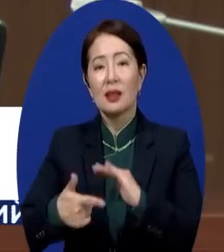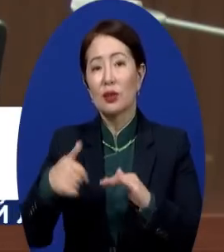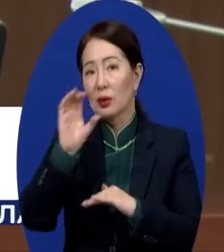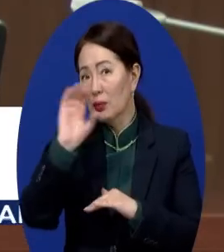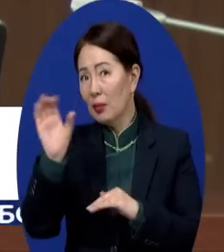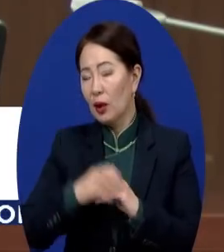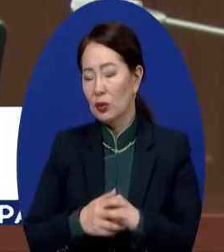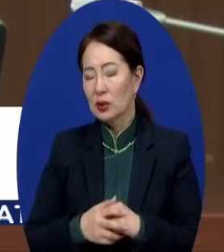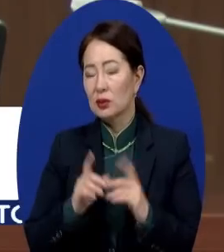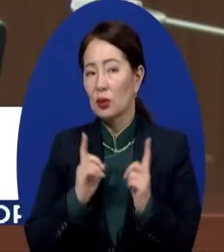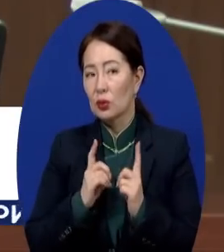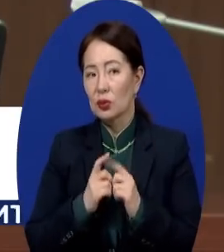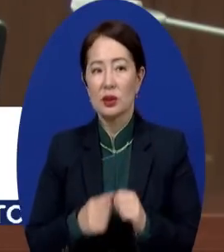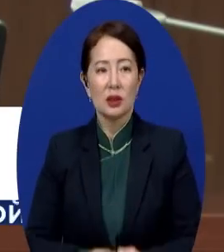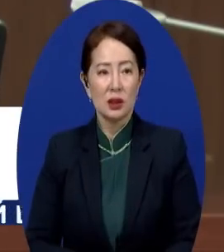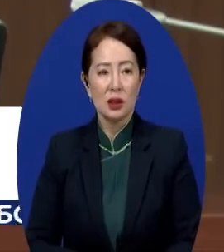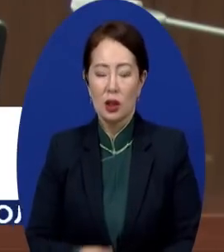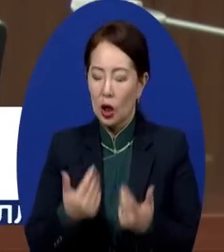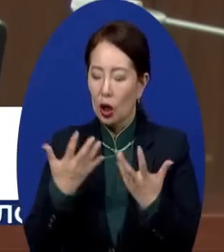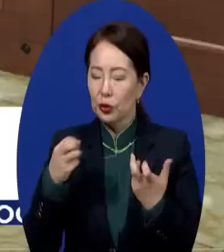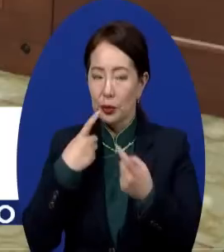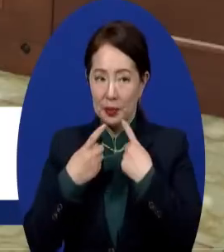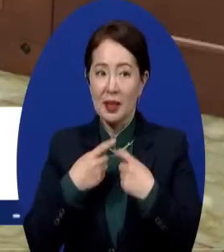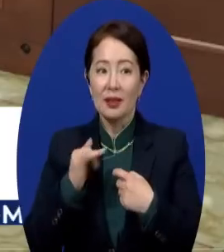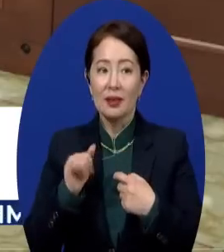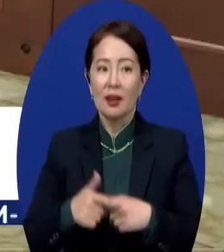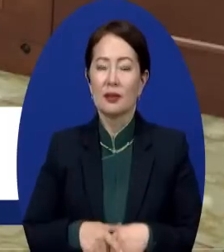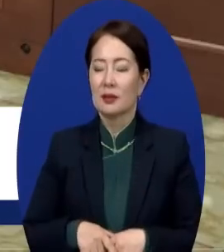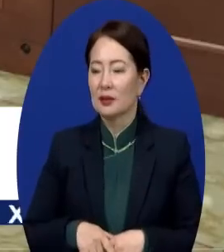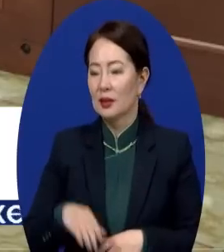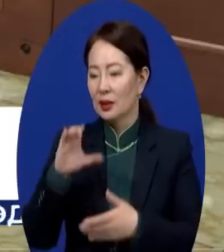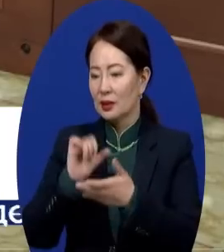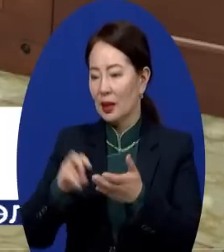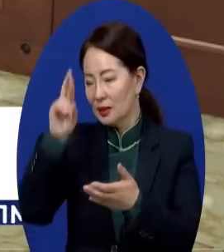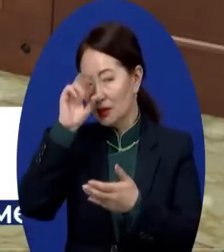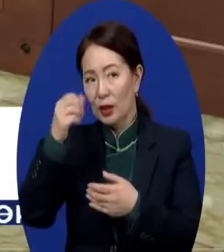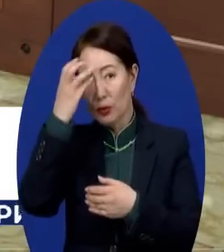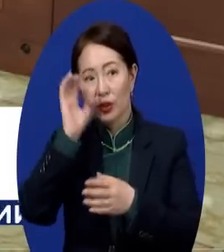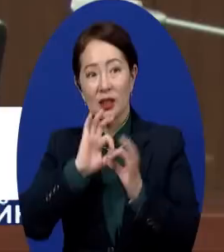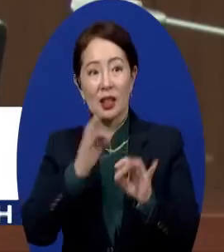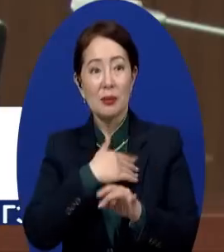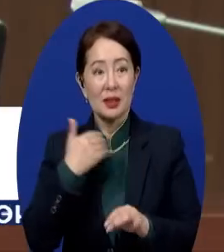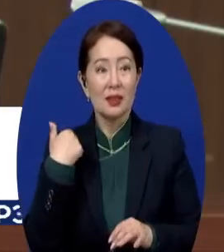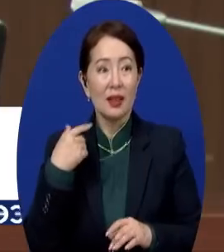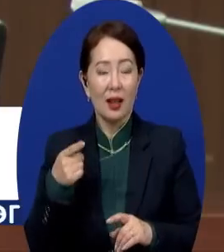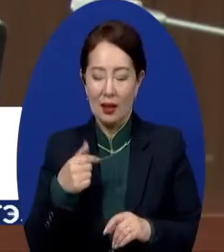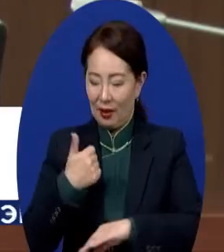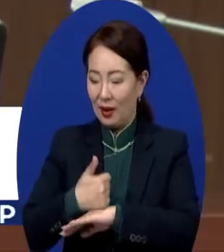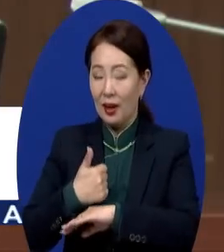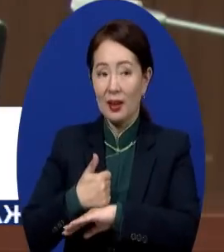байгууллагатай бол уулзсан. Тэгээ энэ маш их юм ярьж байгаа юм л та. Банкны яамны төрийн нарийн бичгийн дарга энийг